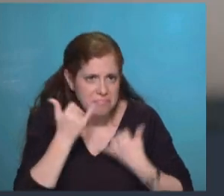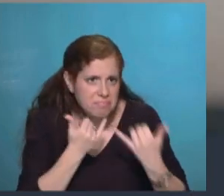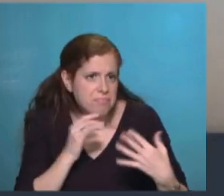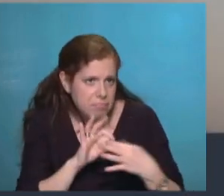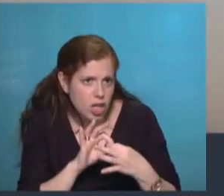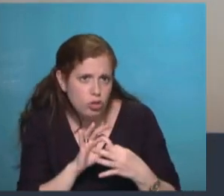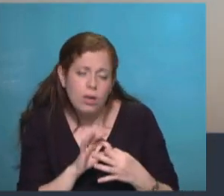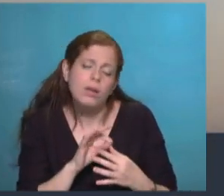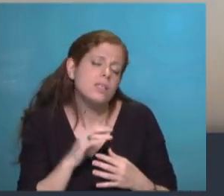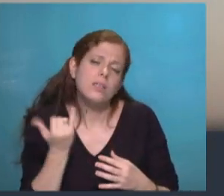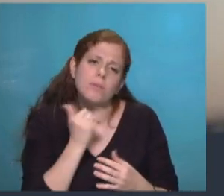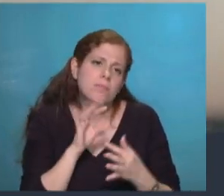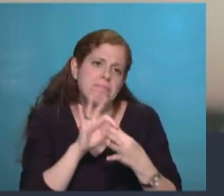תמיד.